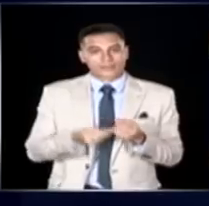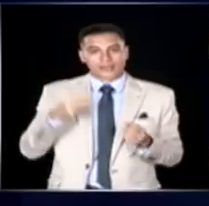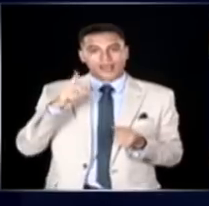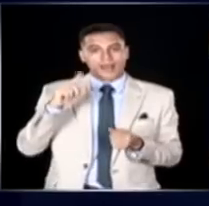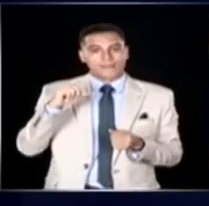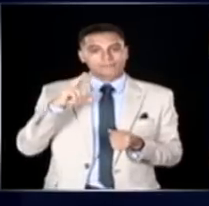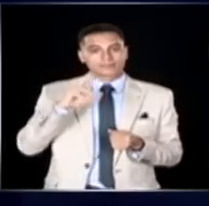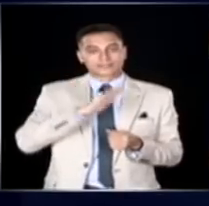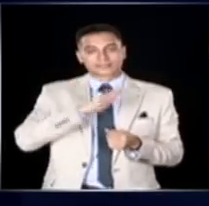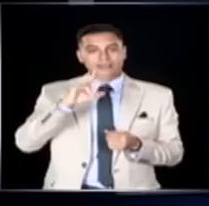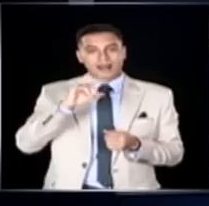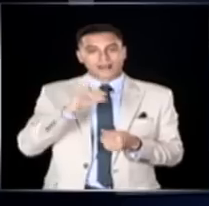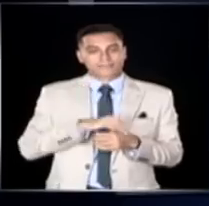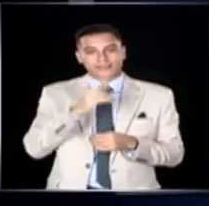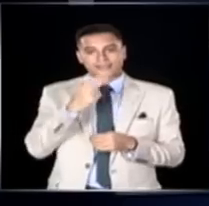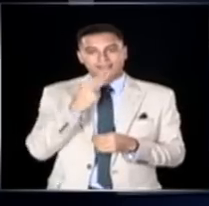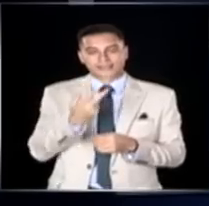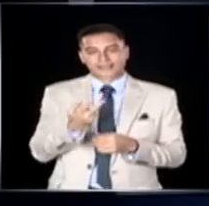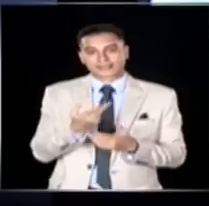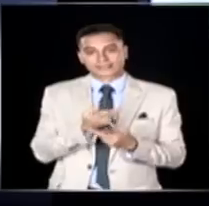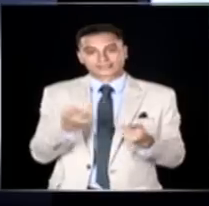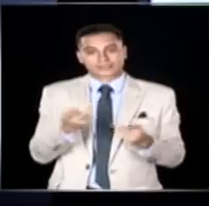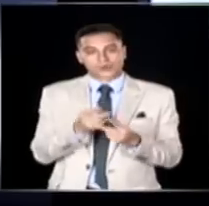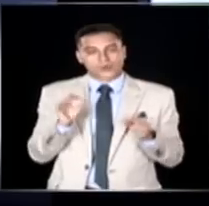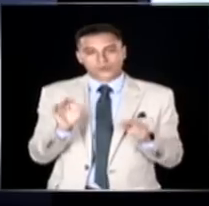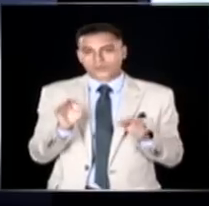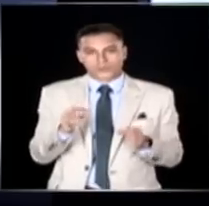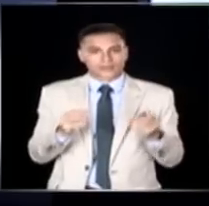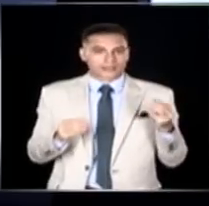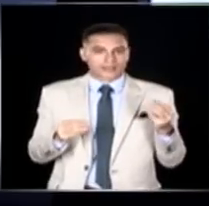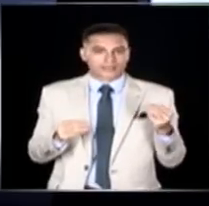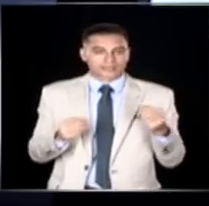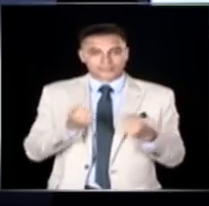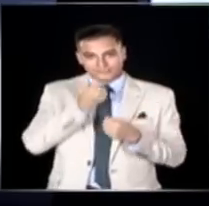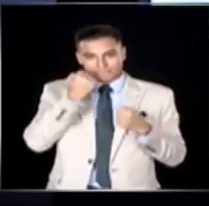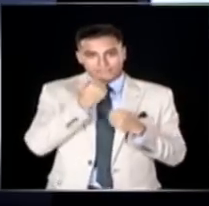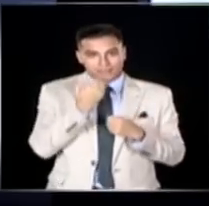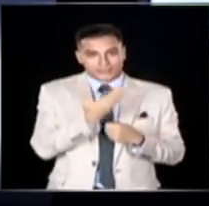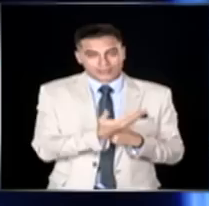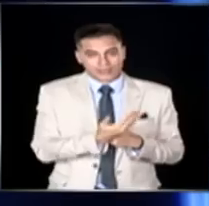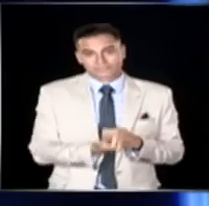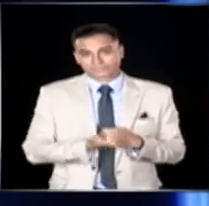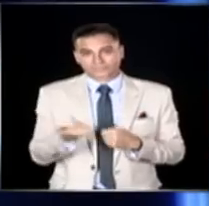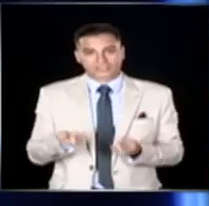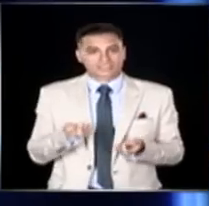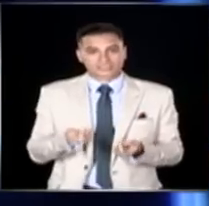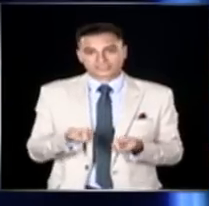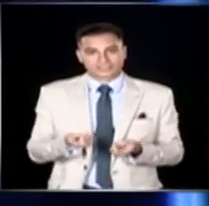لك يا امجد. نتيجه زي ما هي، 30 مغاغه، مفيش